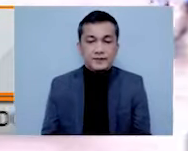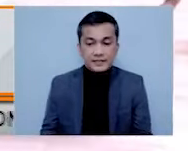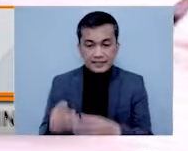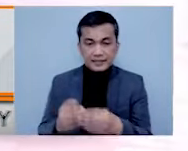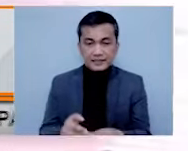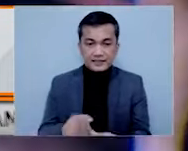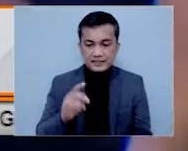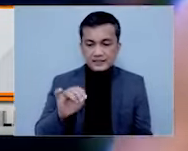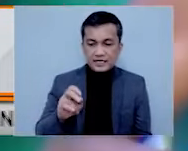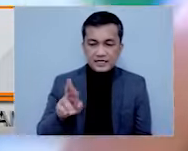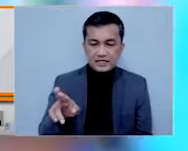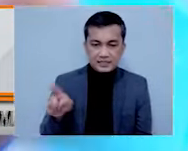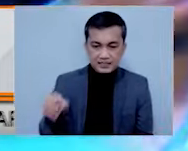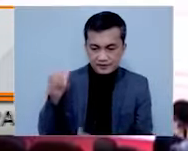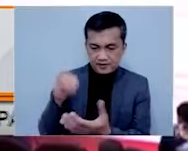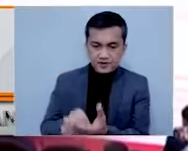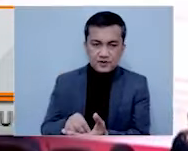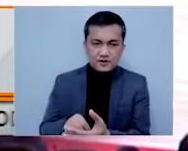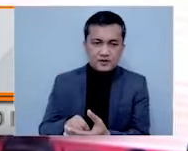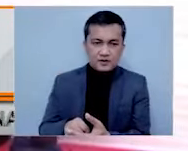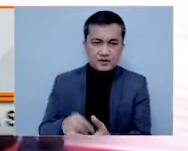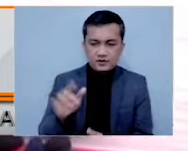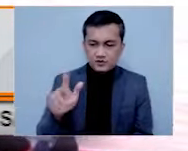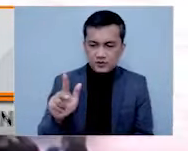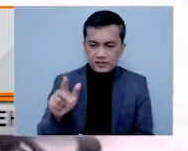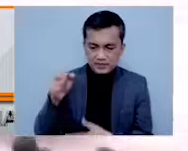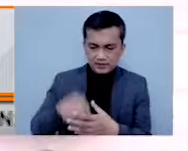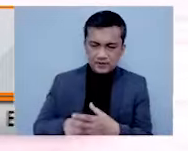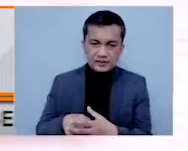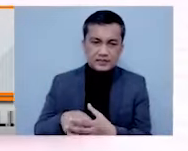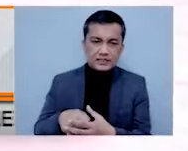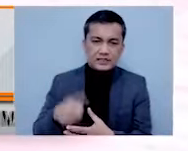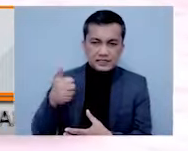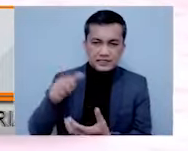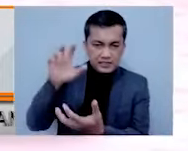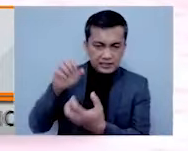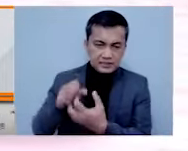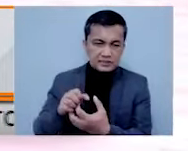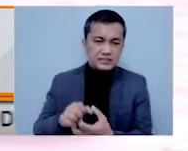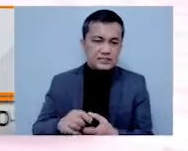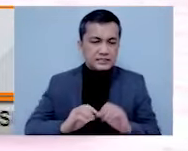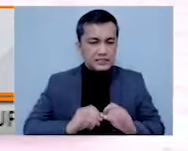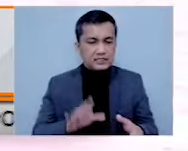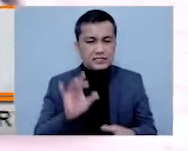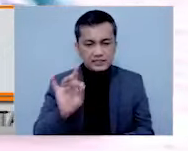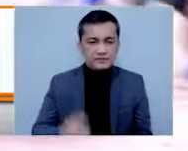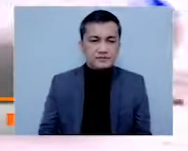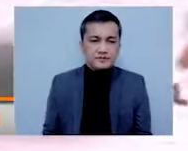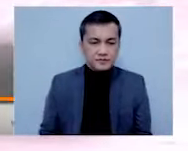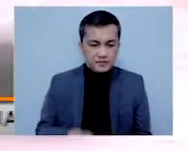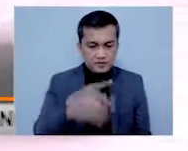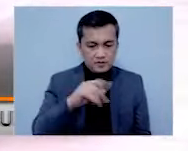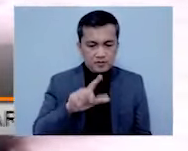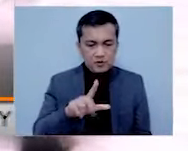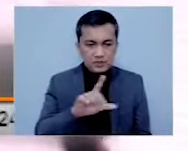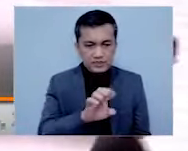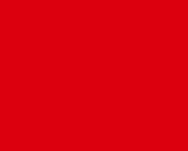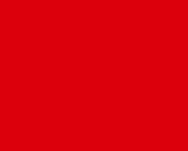Tyler Bay na nagtala ng 23 points, 10 rebounds and 2 assists habang si Pauly naman ay natapos with 11